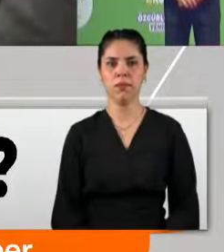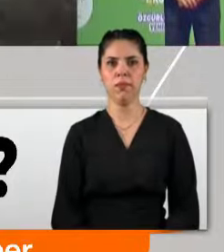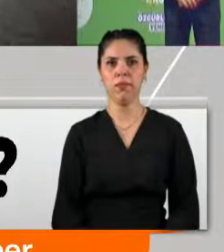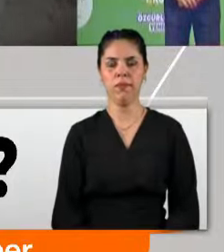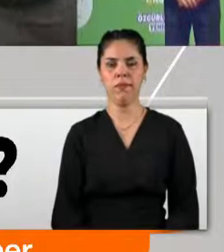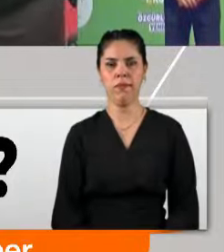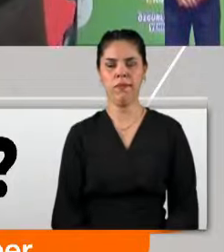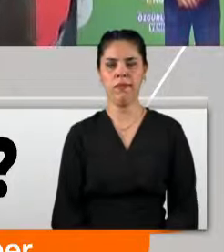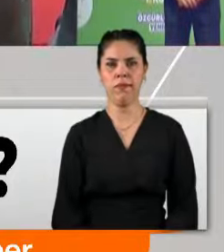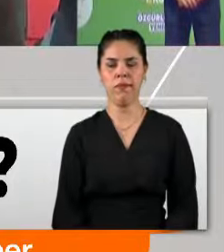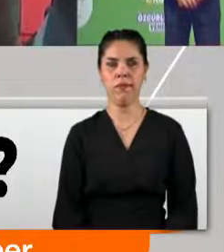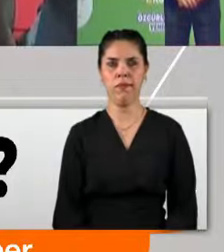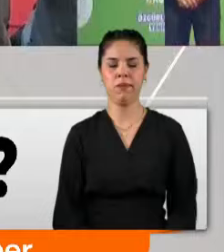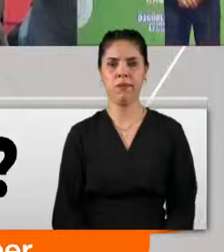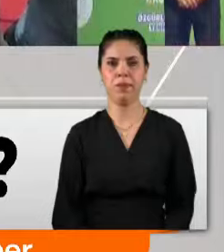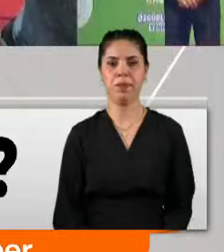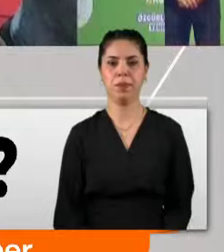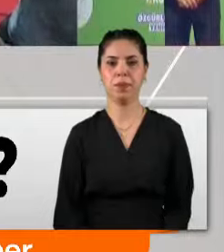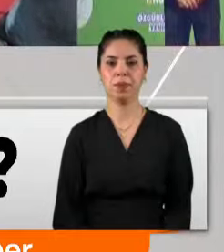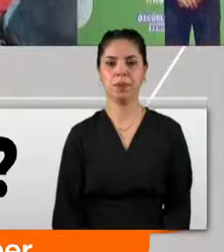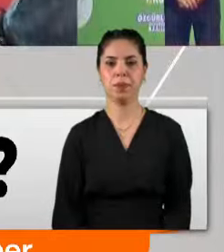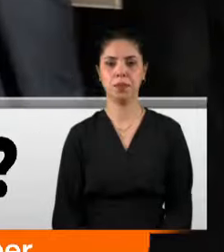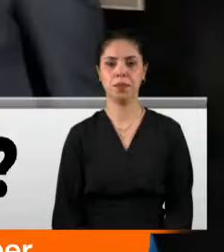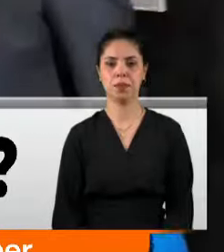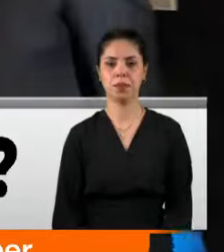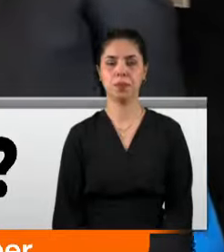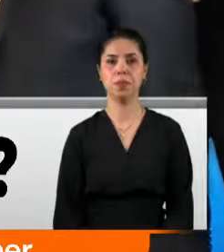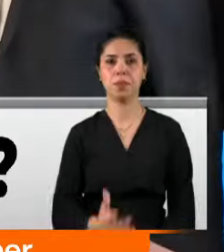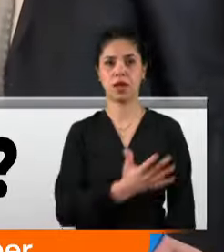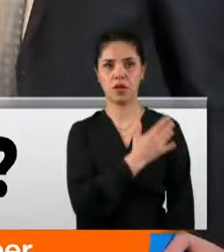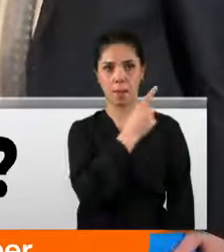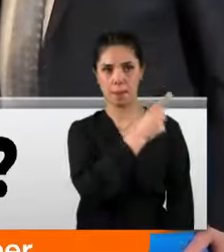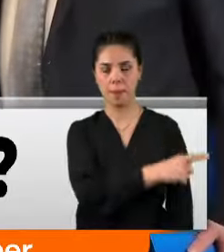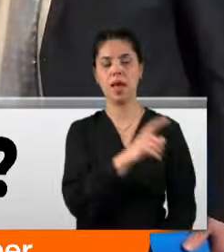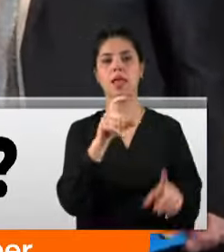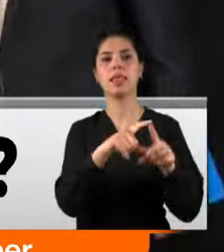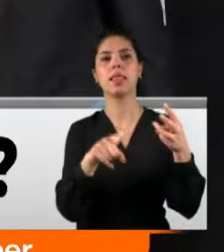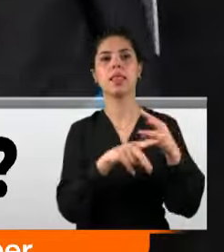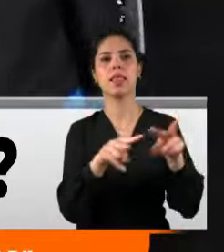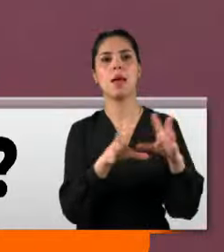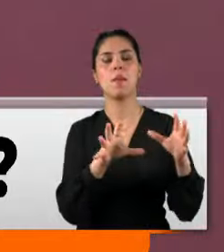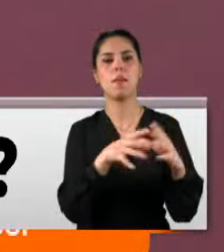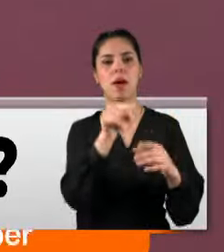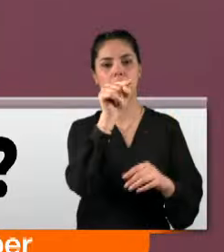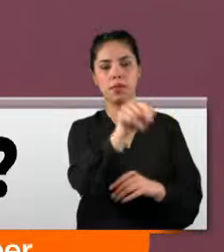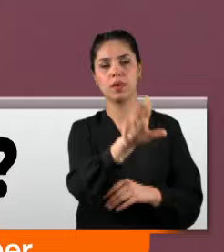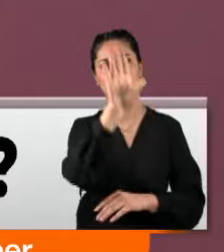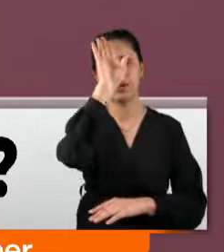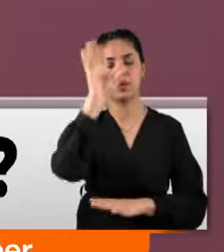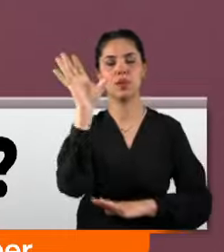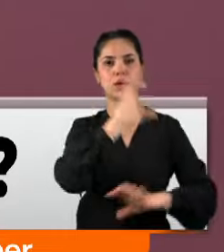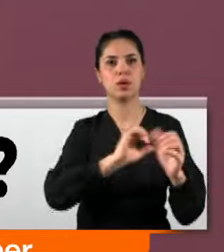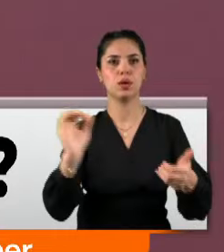bunun artık tartışılacak bir yanı yok. Bunlar İmamoğlu'na oy verecek. CHP ile DEM Parti'nin İstanbul'da yaptığı gizli